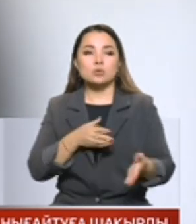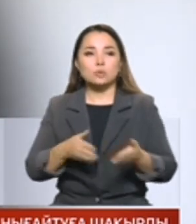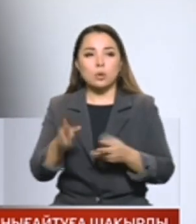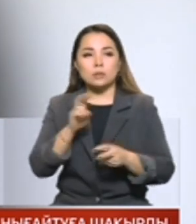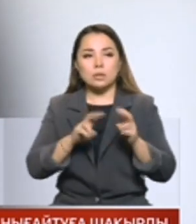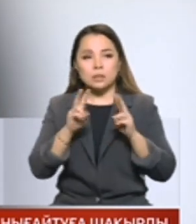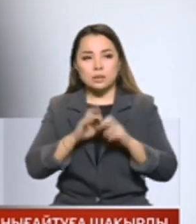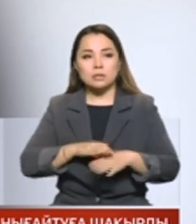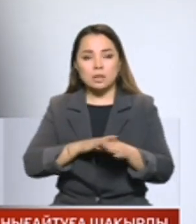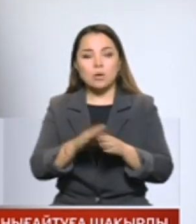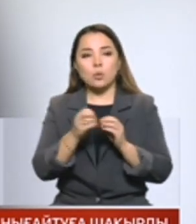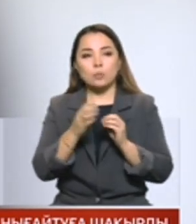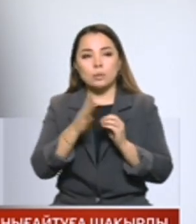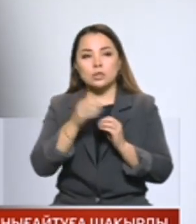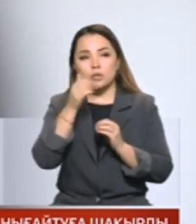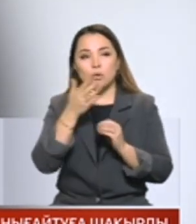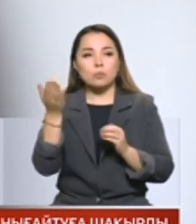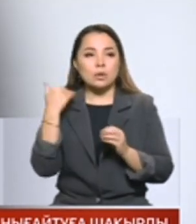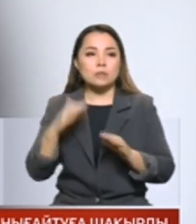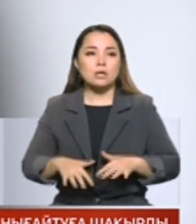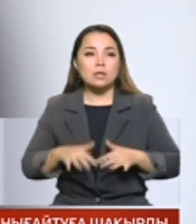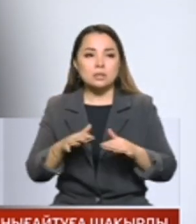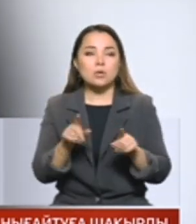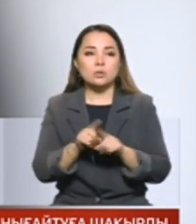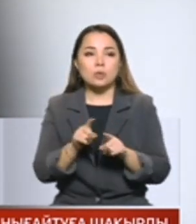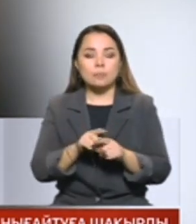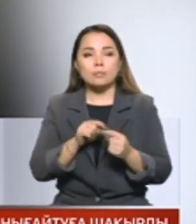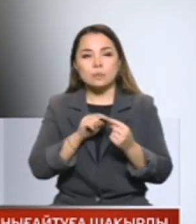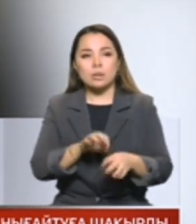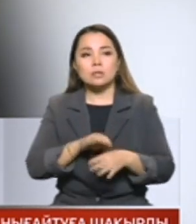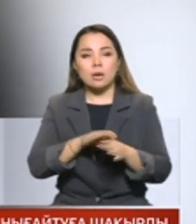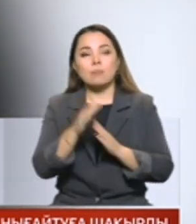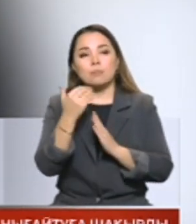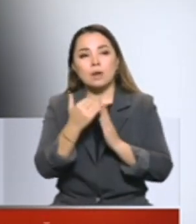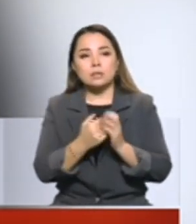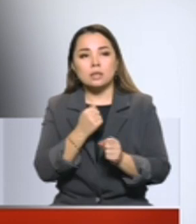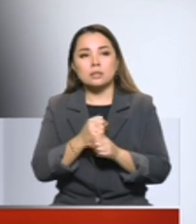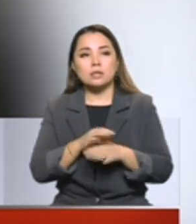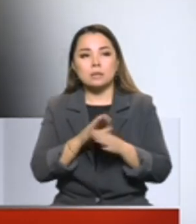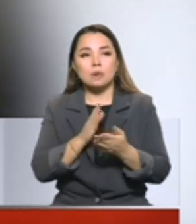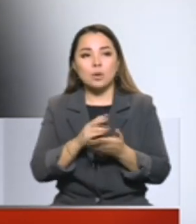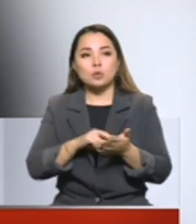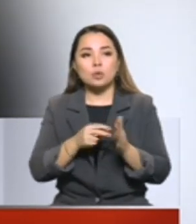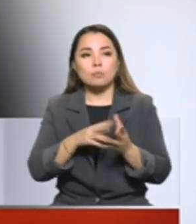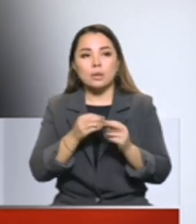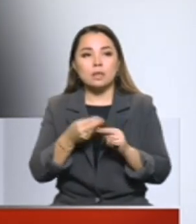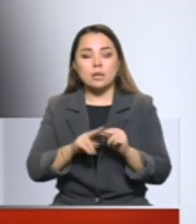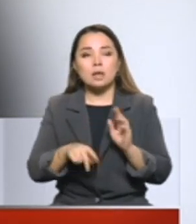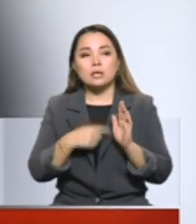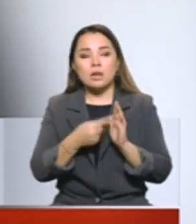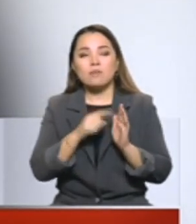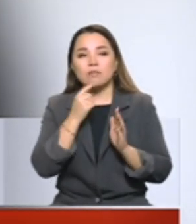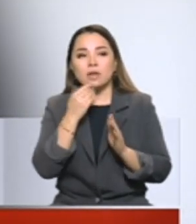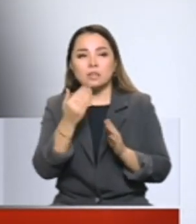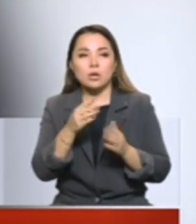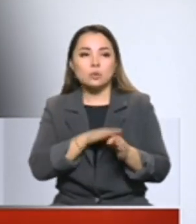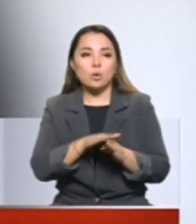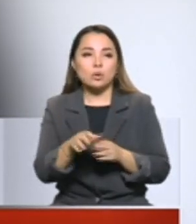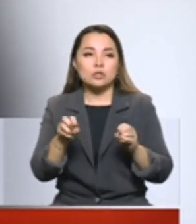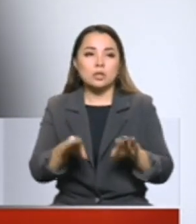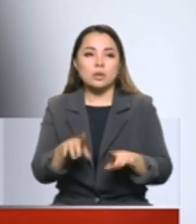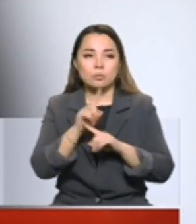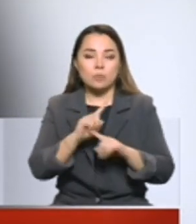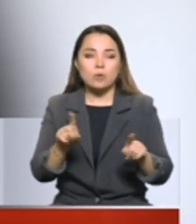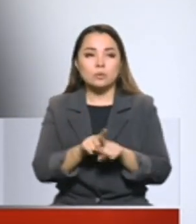келем. Шамамен 15 жыл бұрын біз кибер антибуллинг деп аталатын бағдарламаны жасадық. Бұл жоба дәл осы мәселені Финляндияда толық шешпесе